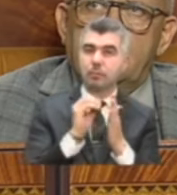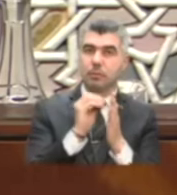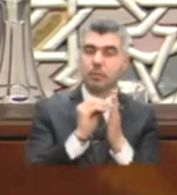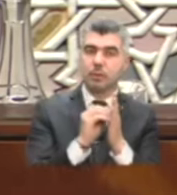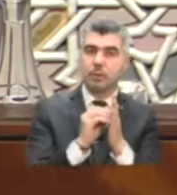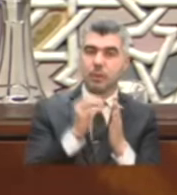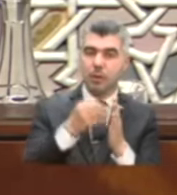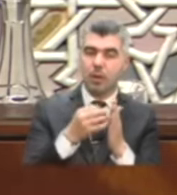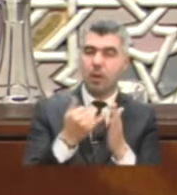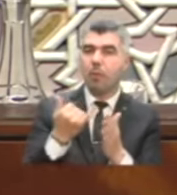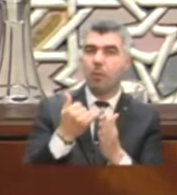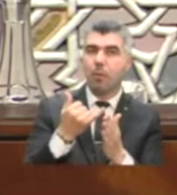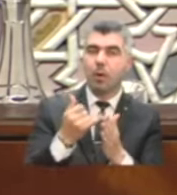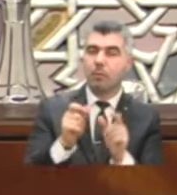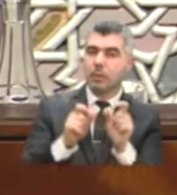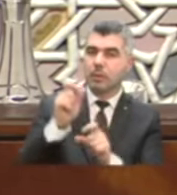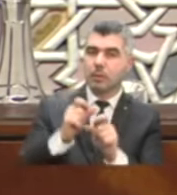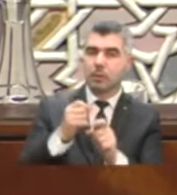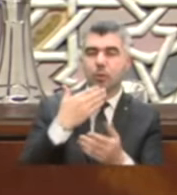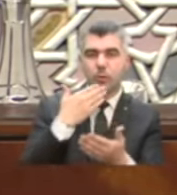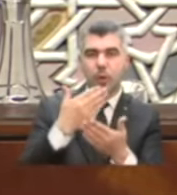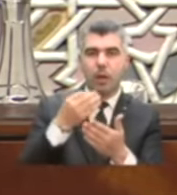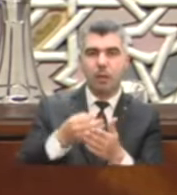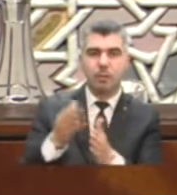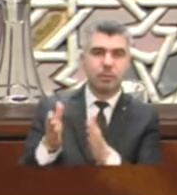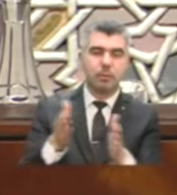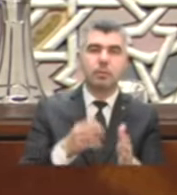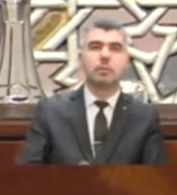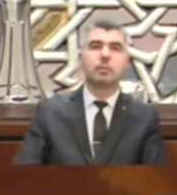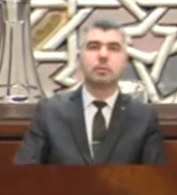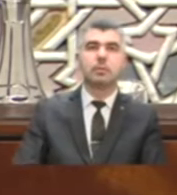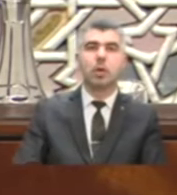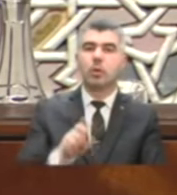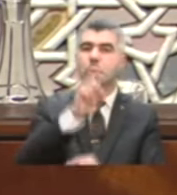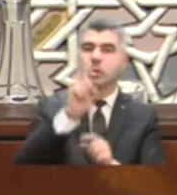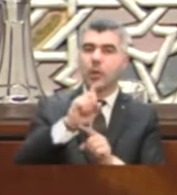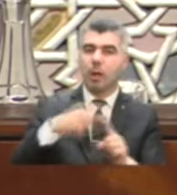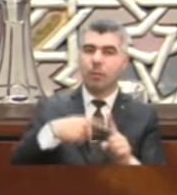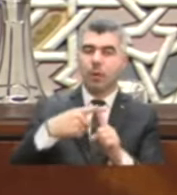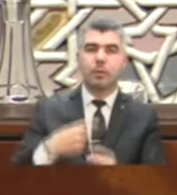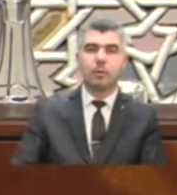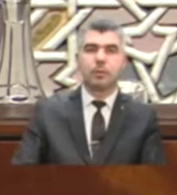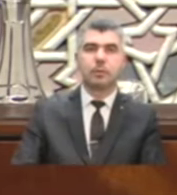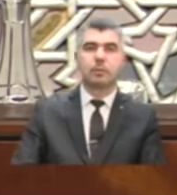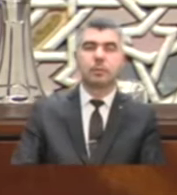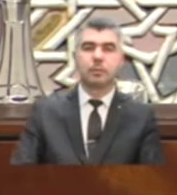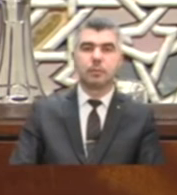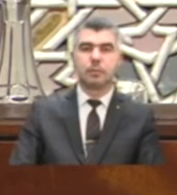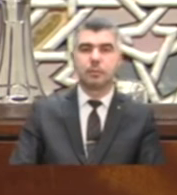قويا عند المواطنين. شكرا شكرا سيد نائب. هل هناك تعقيبات إضافية؟